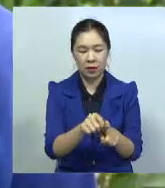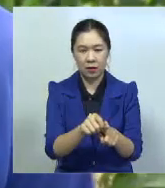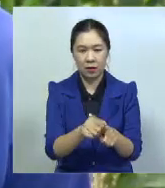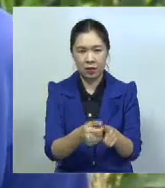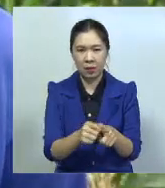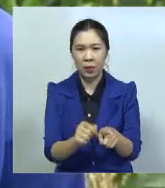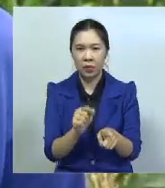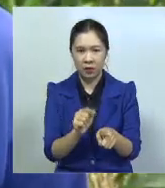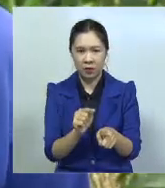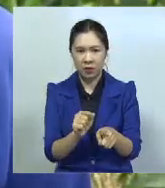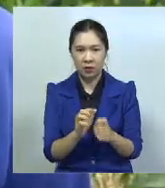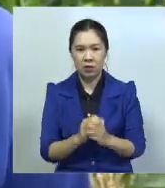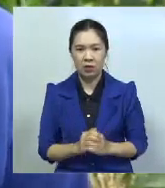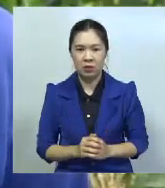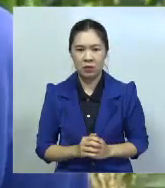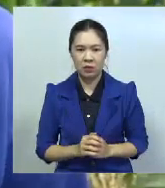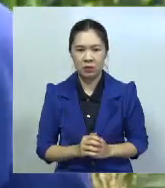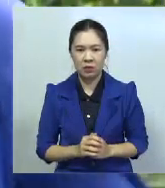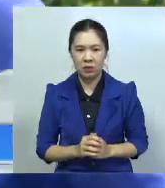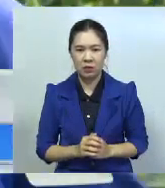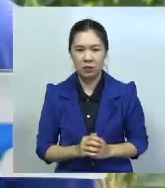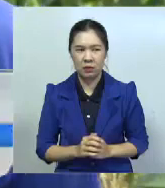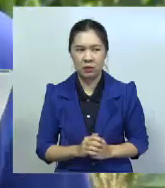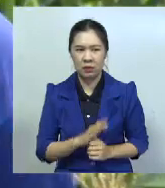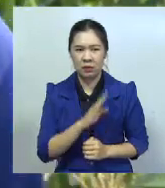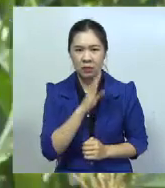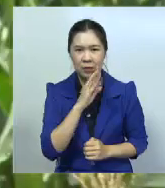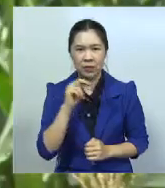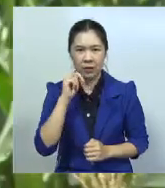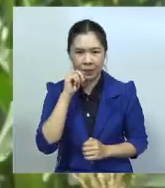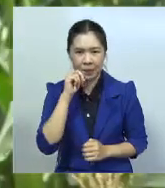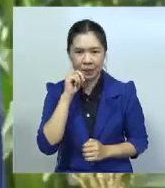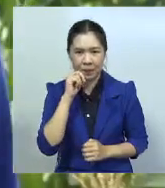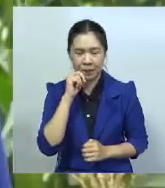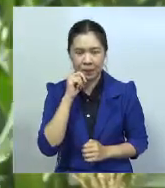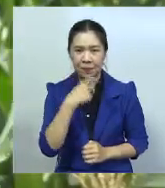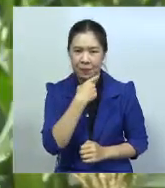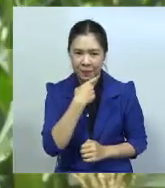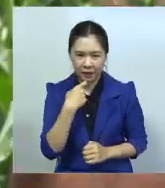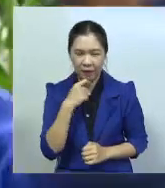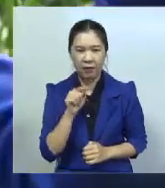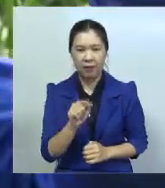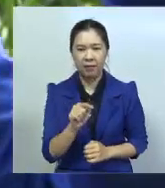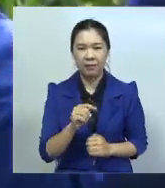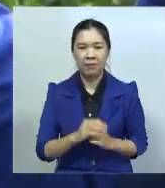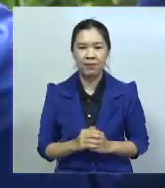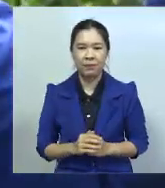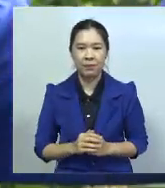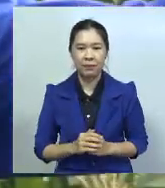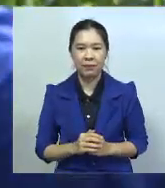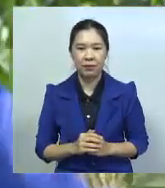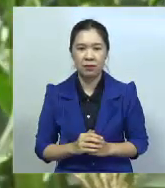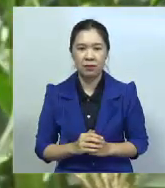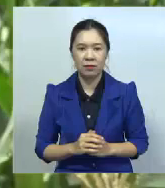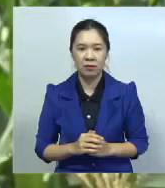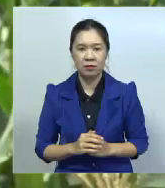ายอยู่คือกันถ้าราคาน้ำนิดเดียวบางทีมันก็เหี่ยวร่วงคือกันกระบอกเป็นฟักฟักกระบอกสมบูรณ์ที่มีแต่พวกไอ้มันเลี้ยงมันนี่ที่เ